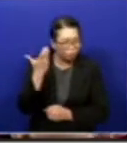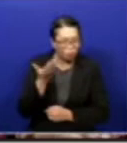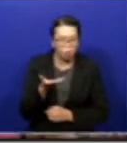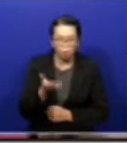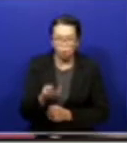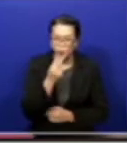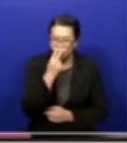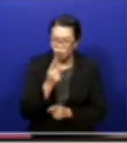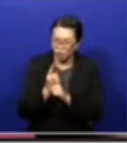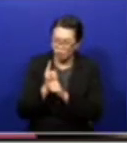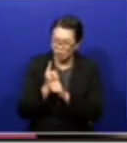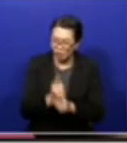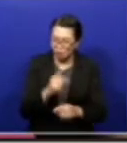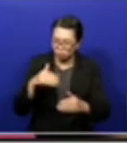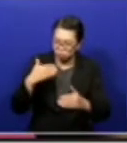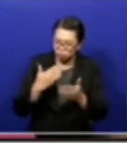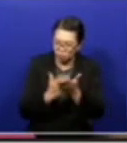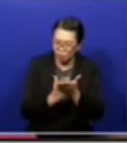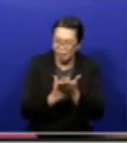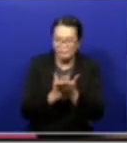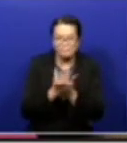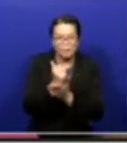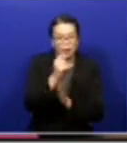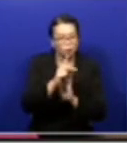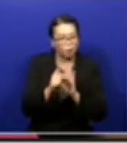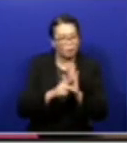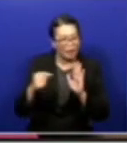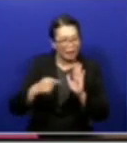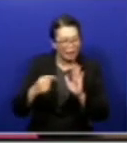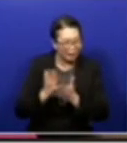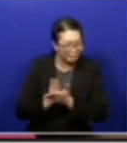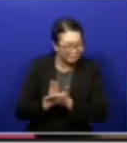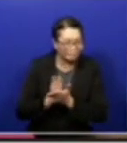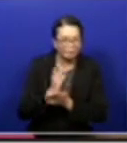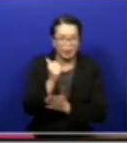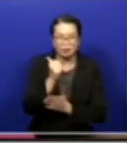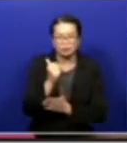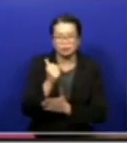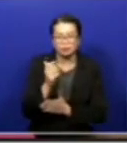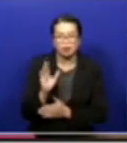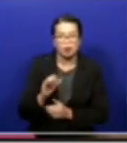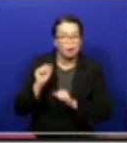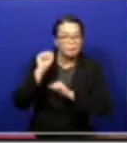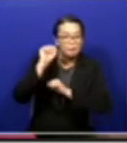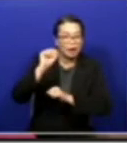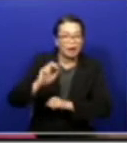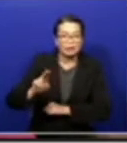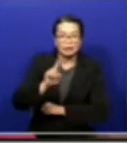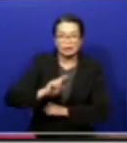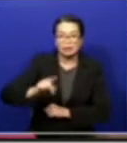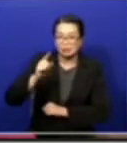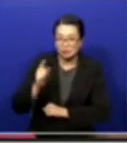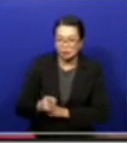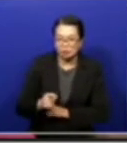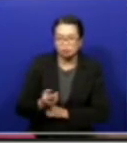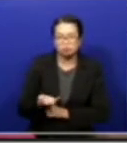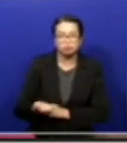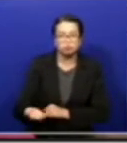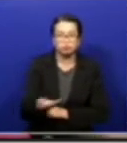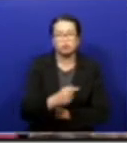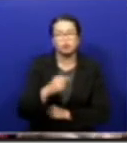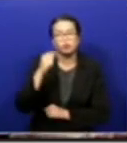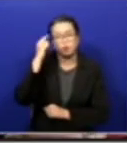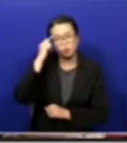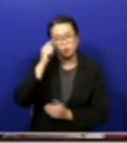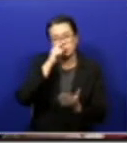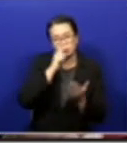ตามให้จนประสบความสำเร็จด้วยเพราะว่าประเทศไทยเราเนี่ยท่านก็ทราบมันเป็นประชา